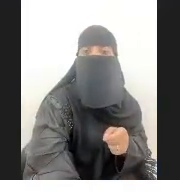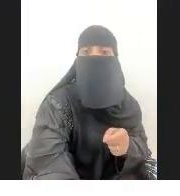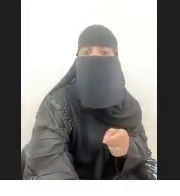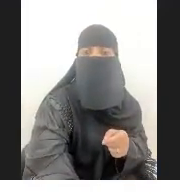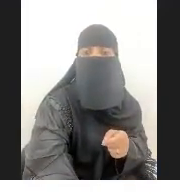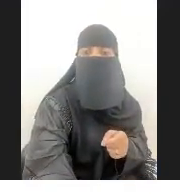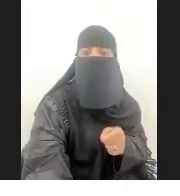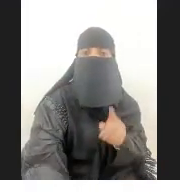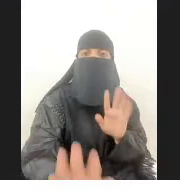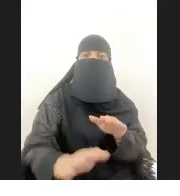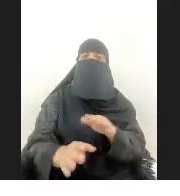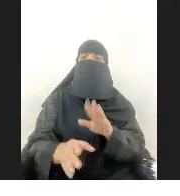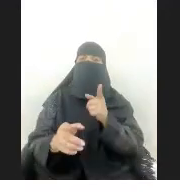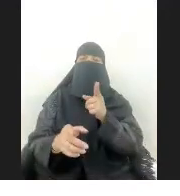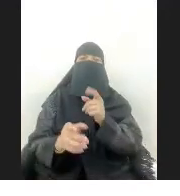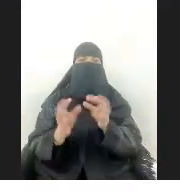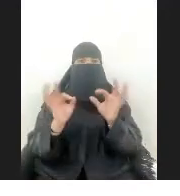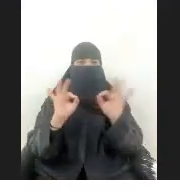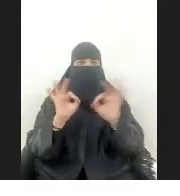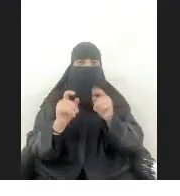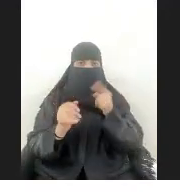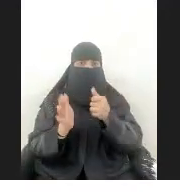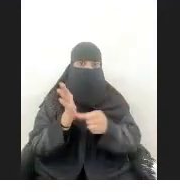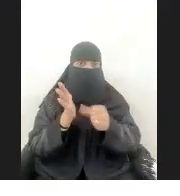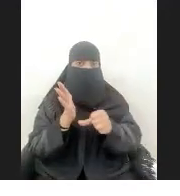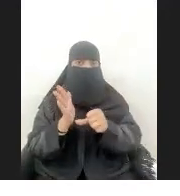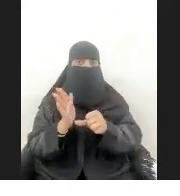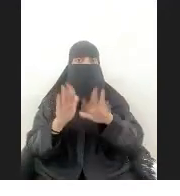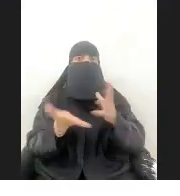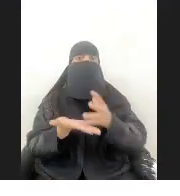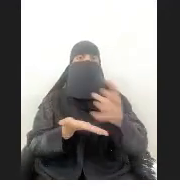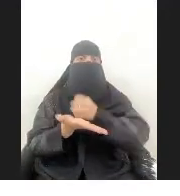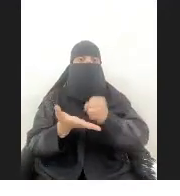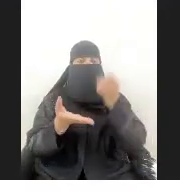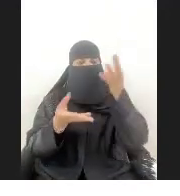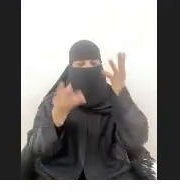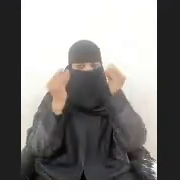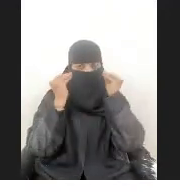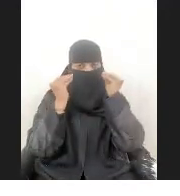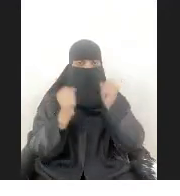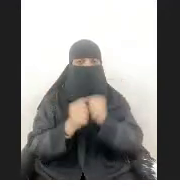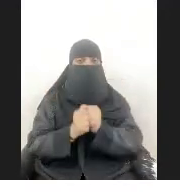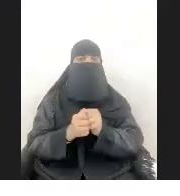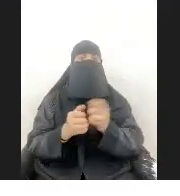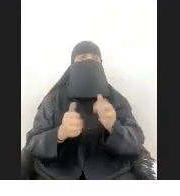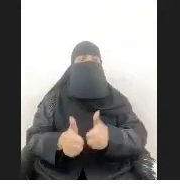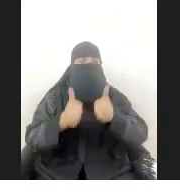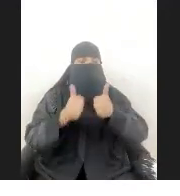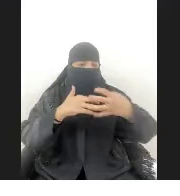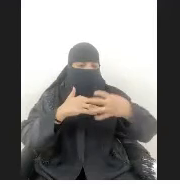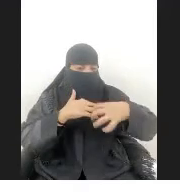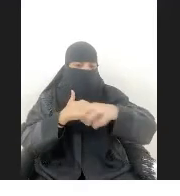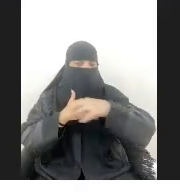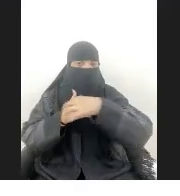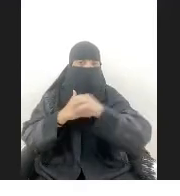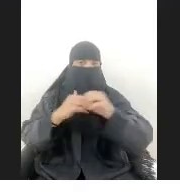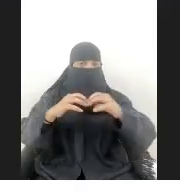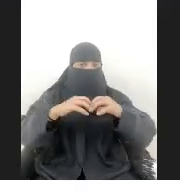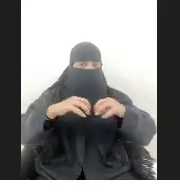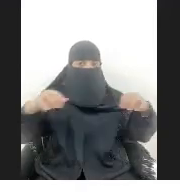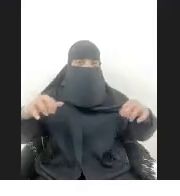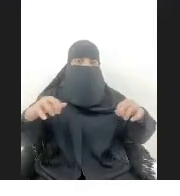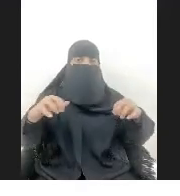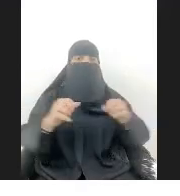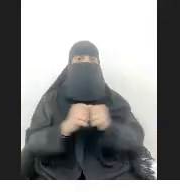بتقسيم المعرفة، وهو هذا الجوهر، يعني جوهر التعلم المصغر، القدرة على تقسيم وتنظيم المعرفة وتكنيزها